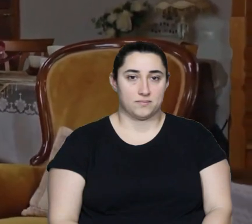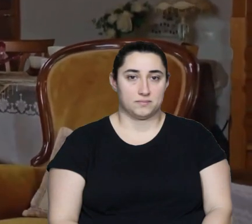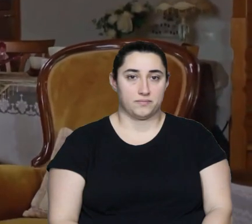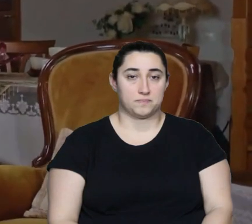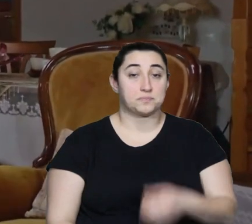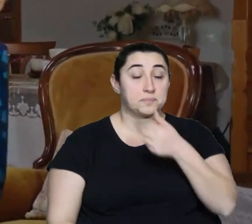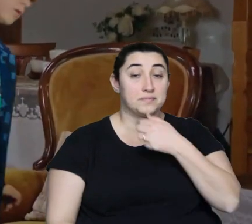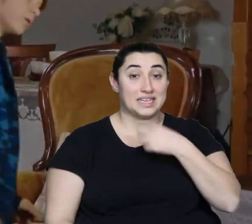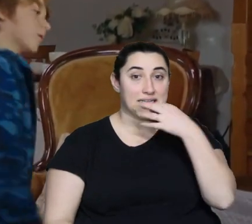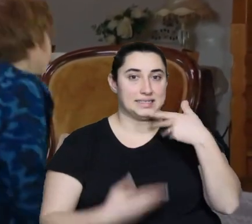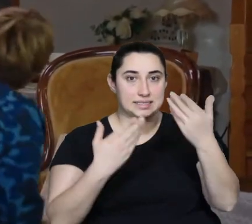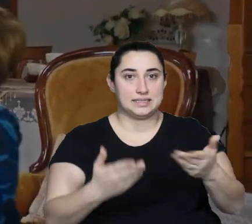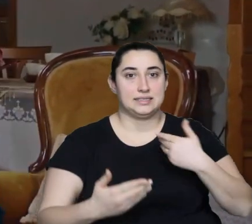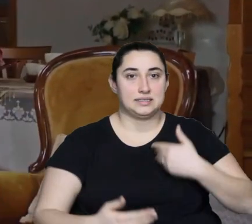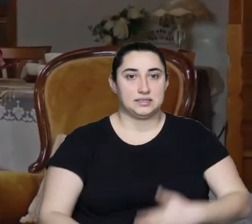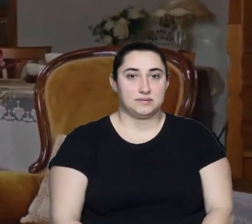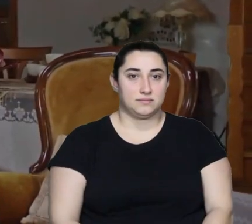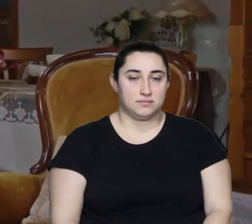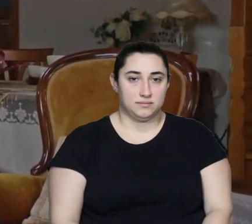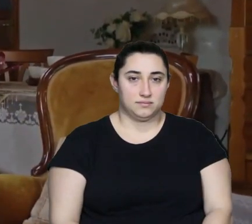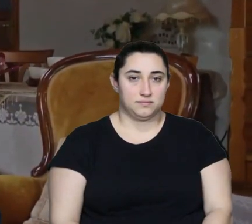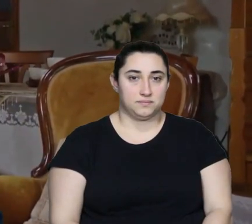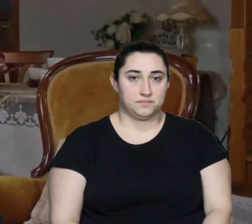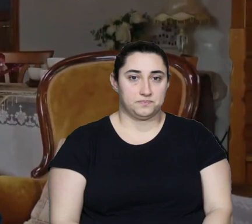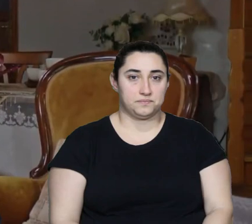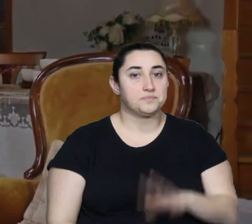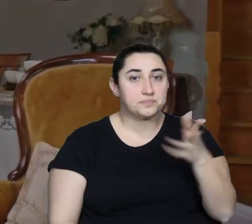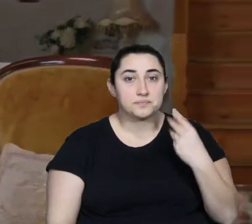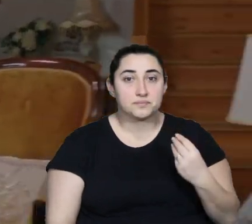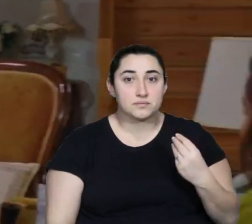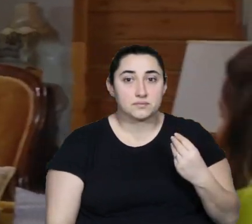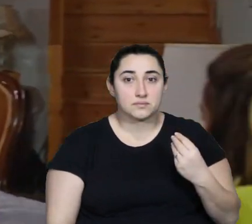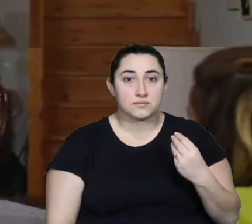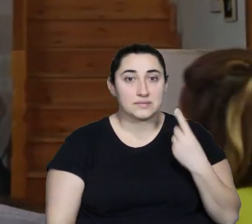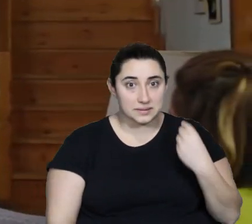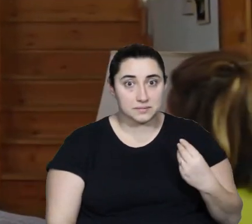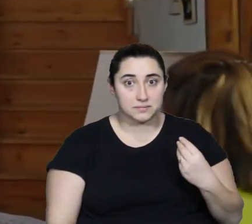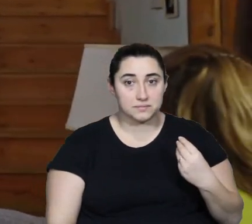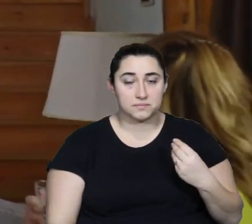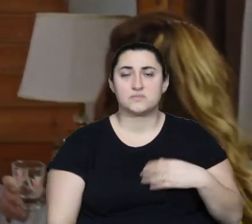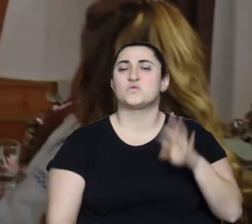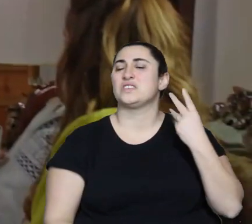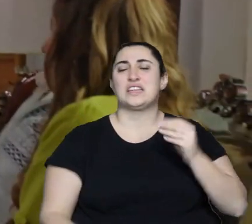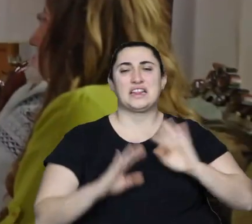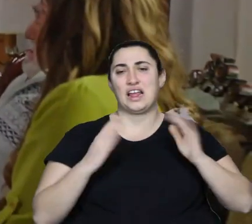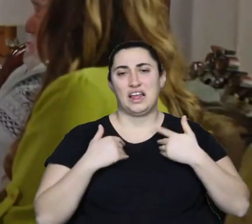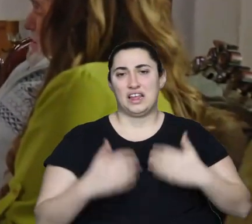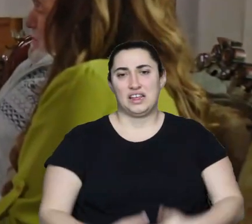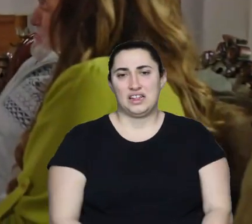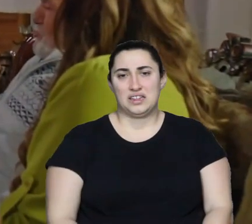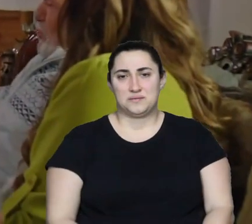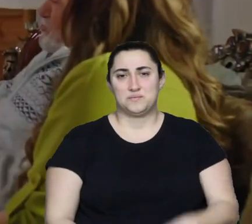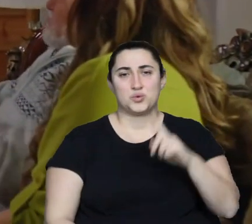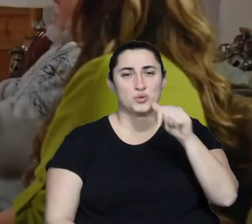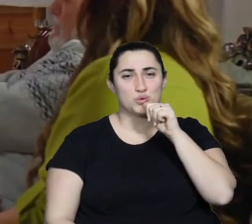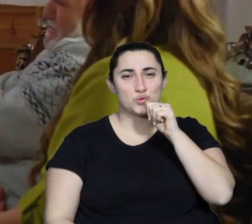Hava ilaçlarını getirdim. Montunu çıkardı. Nasılsın? İyi misin? Yok, ha? Hiç iyi değilim. Bana